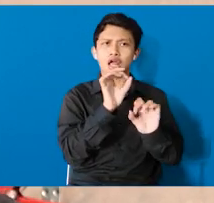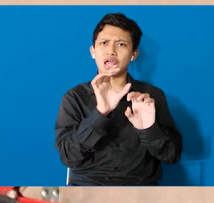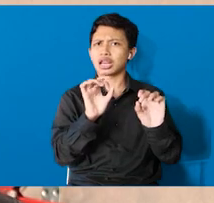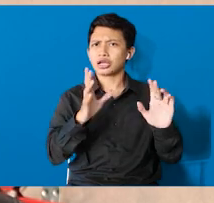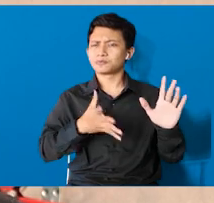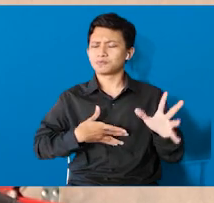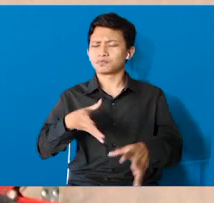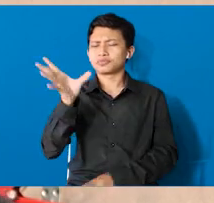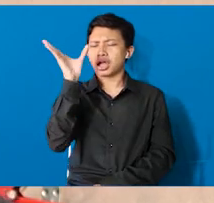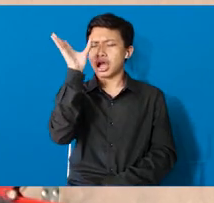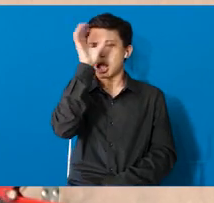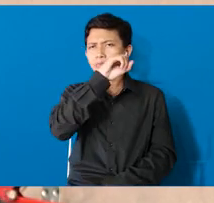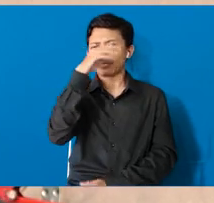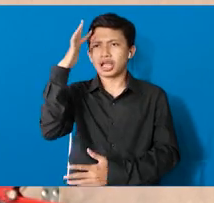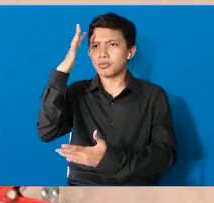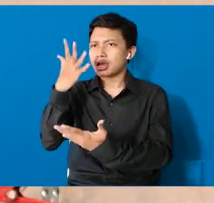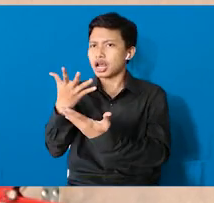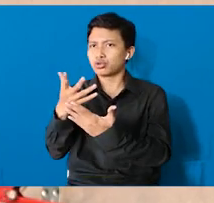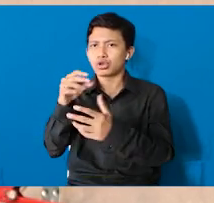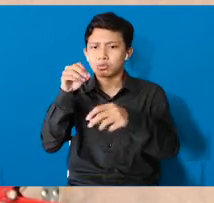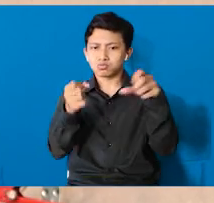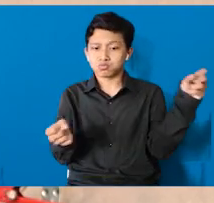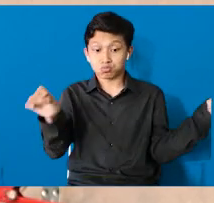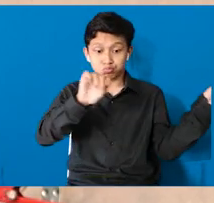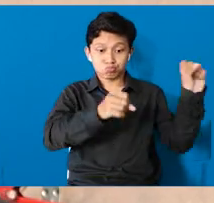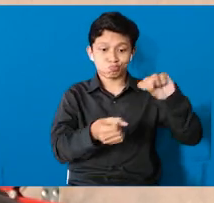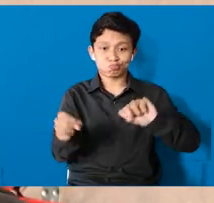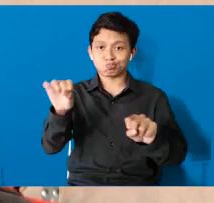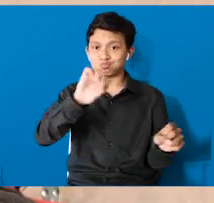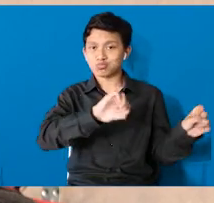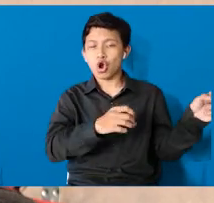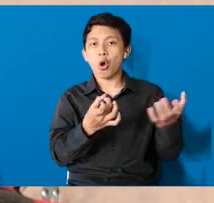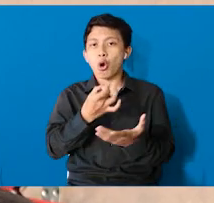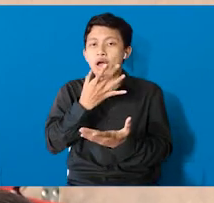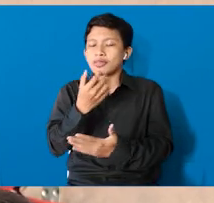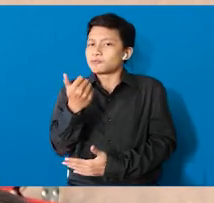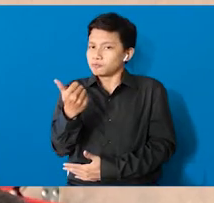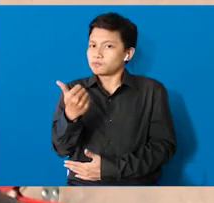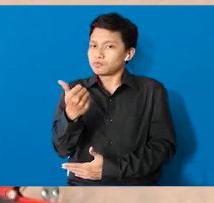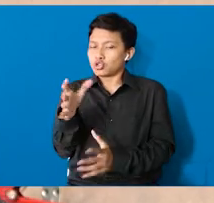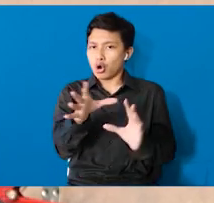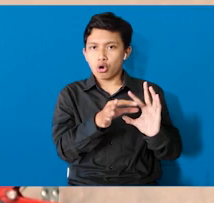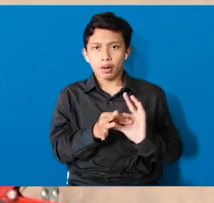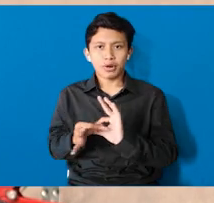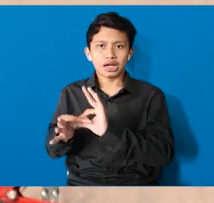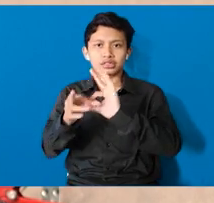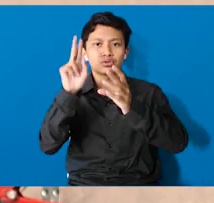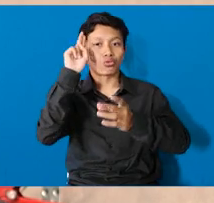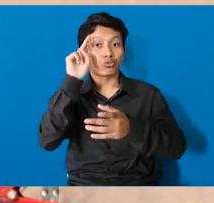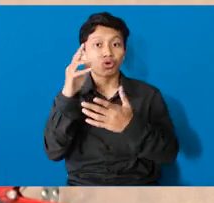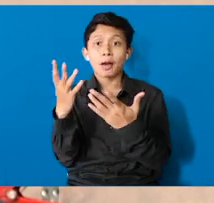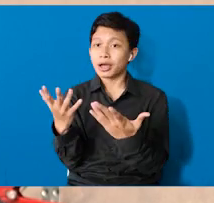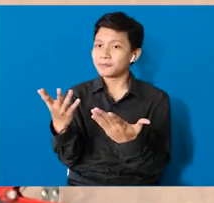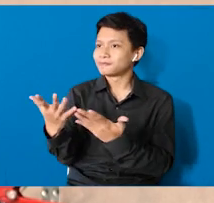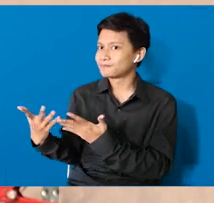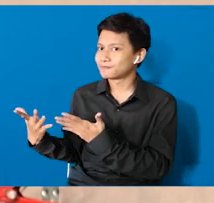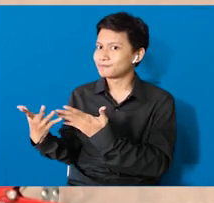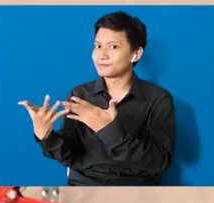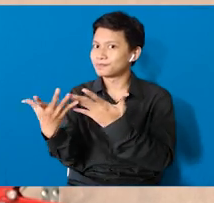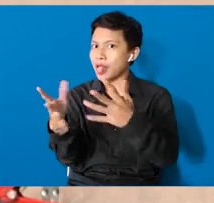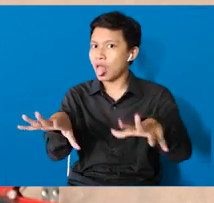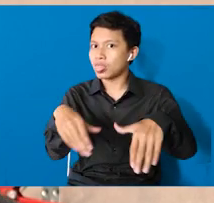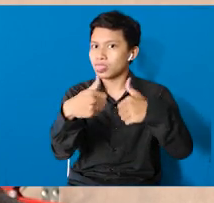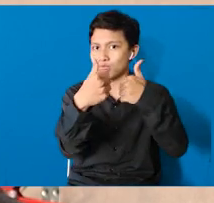bidan, kemudian juga dari laboratorium dan farmasi. dan mereka berkolaborasi untuk memberikan pelayanan